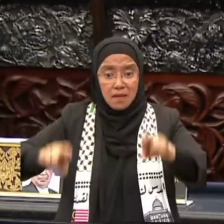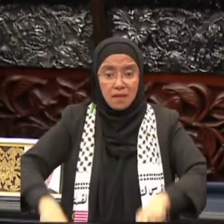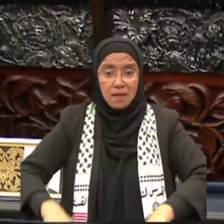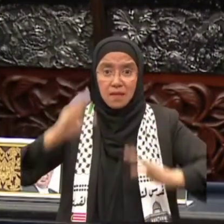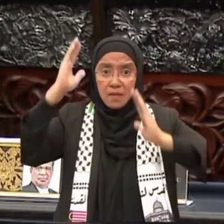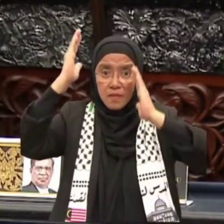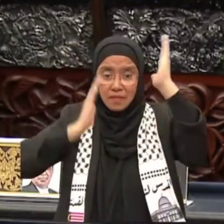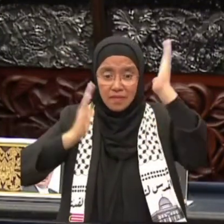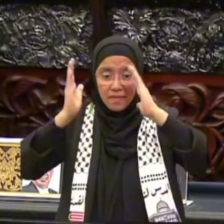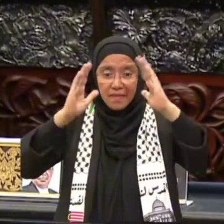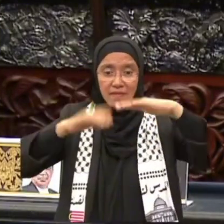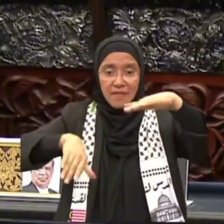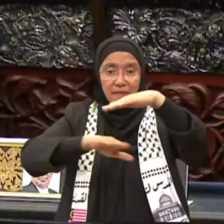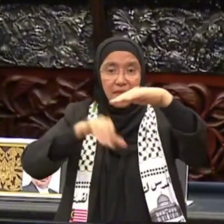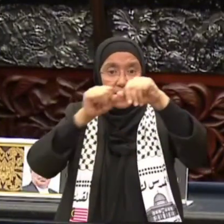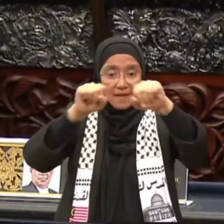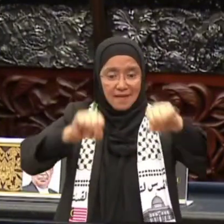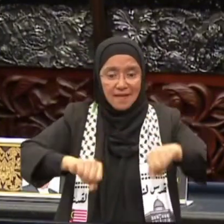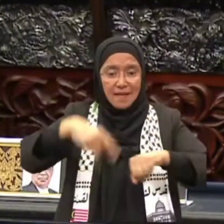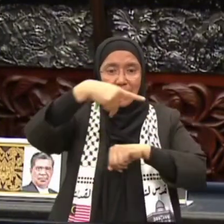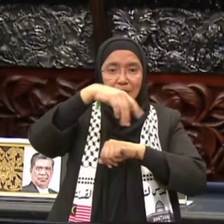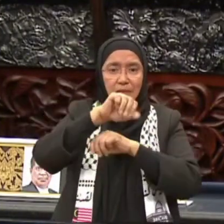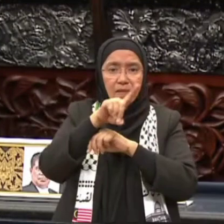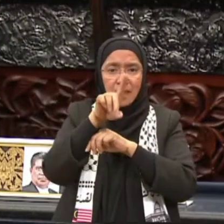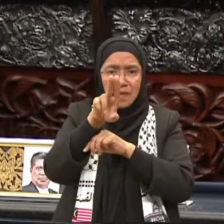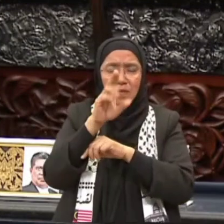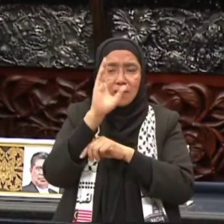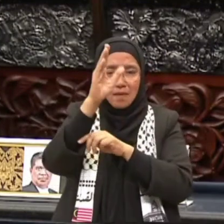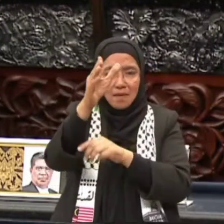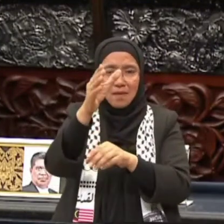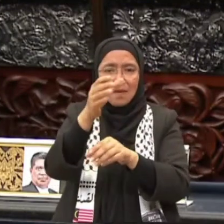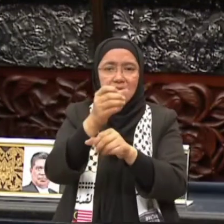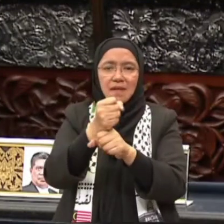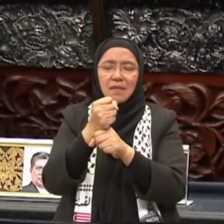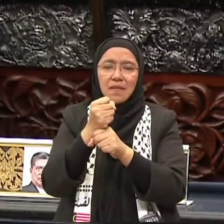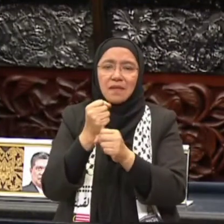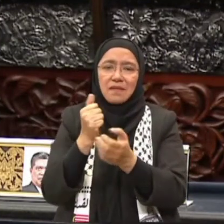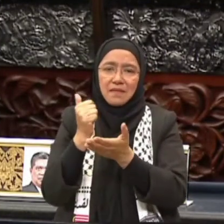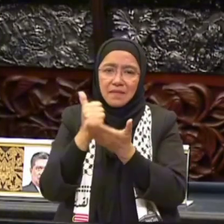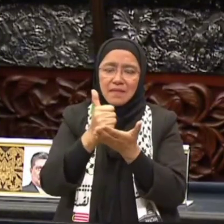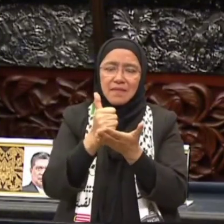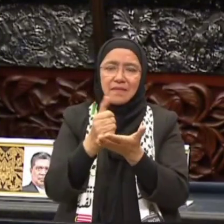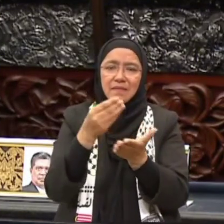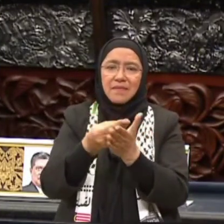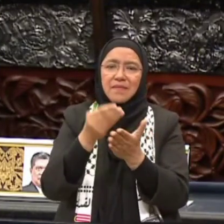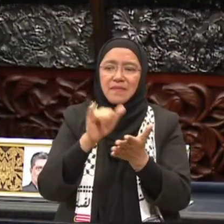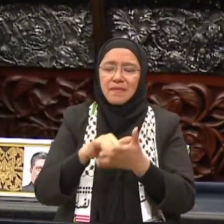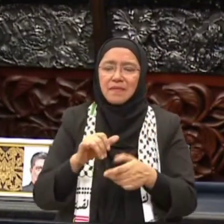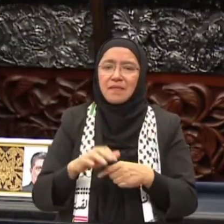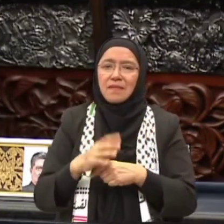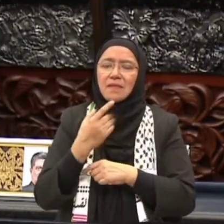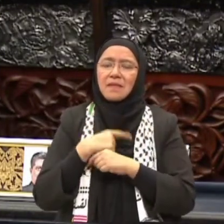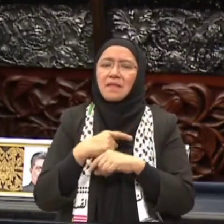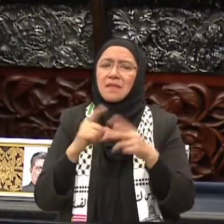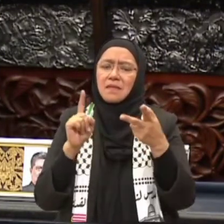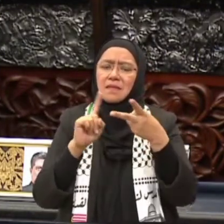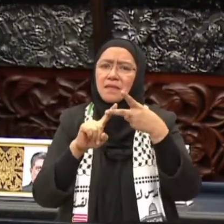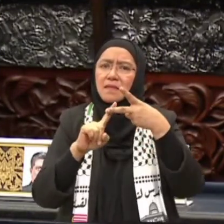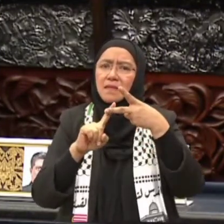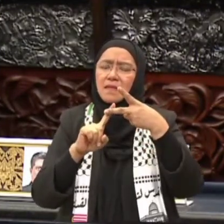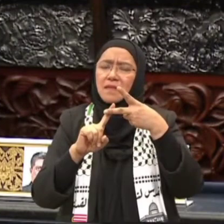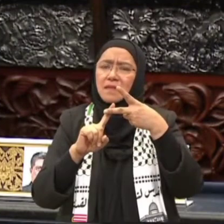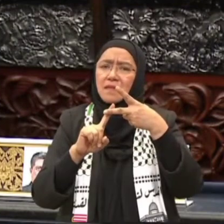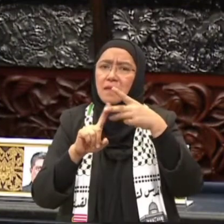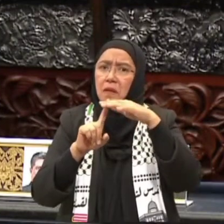mendapat bantuan tunai sedemikian. Soalan yang kedua mengenai keciciran masyarakat luar bandar dan juga orang asli.